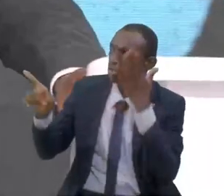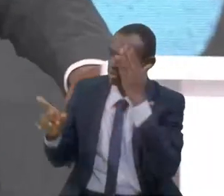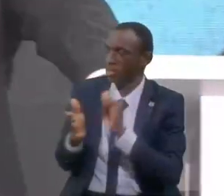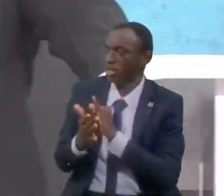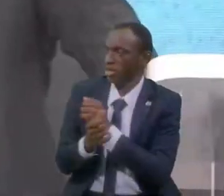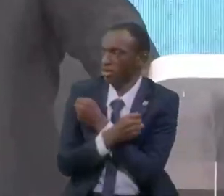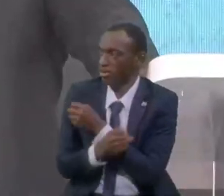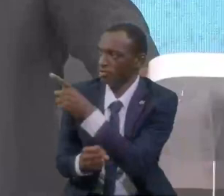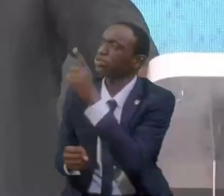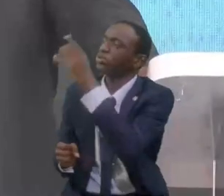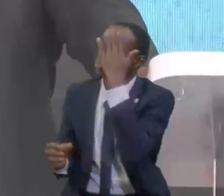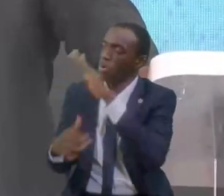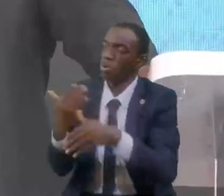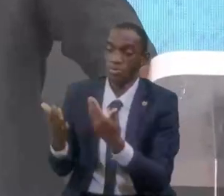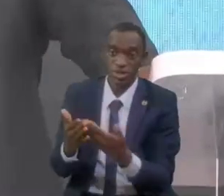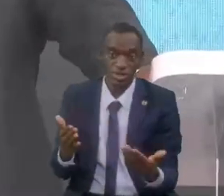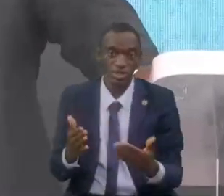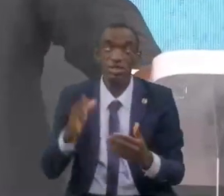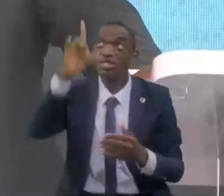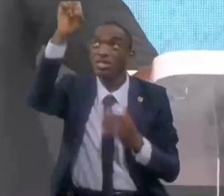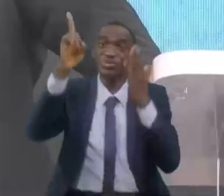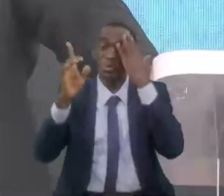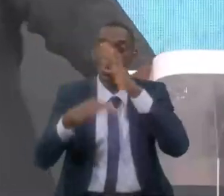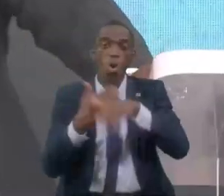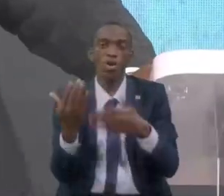C'est lui maintenant qui est à la droite